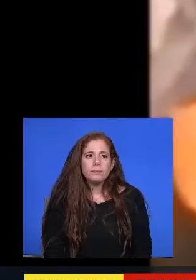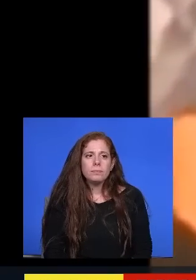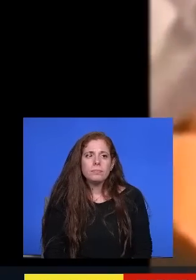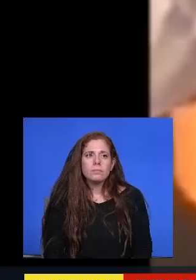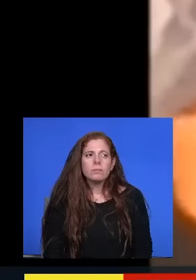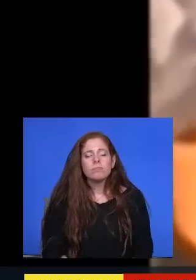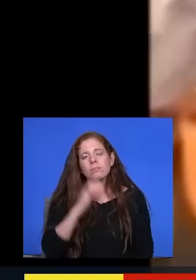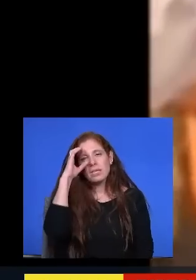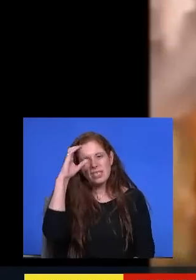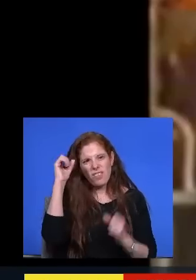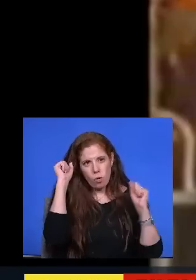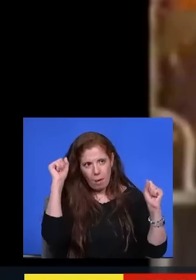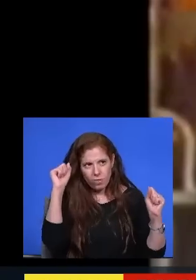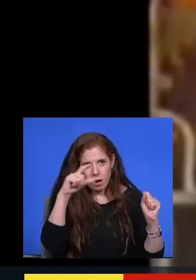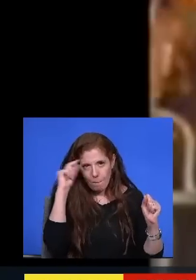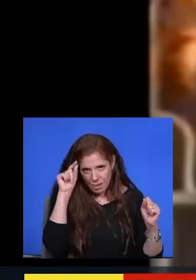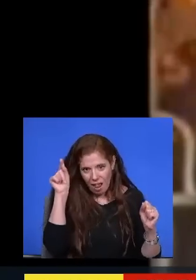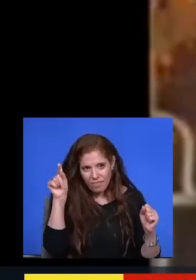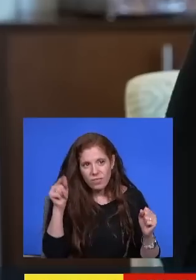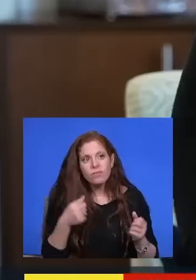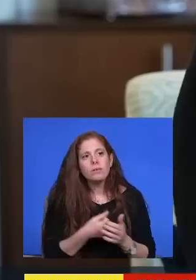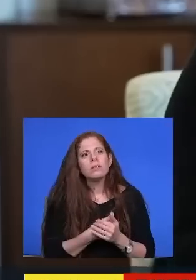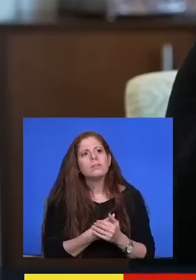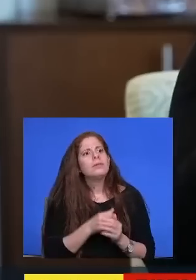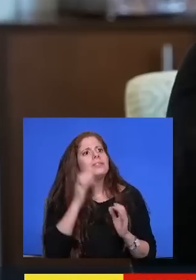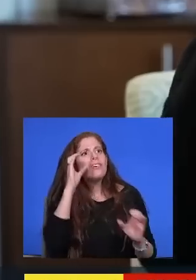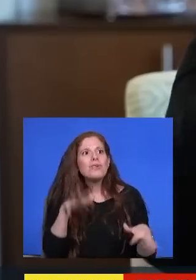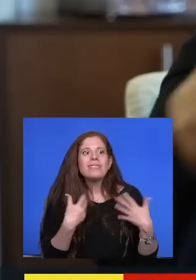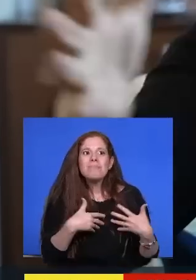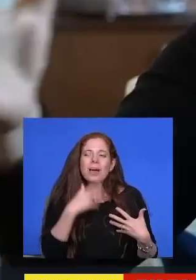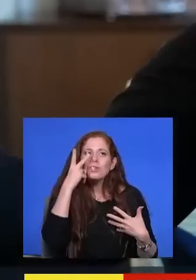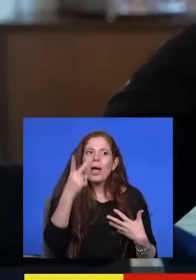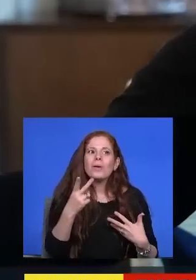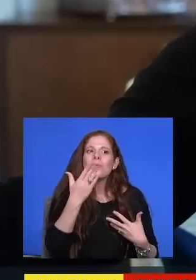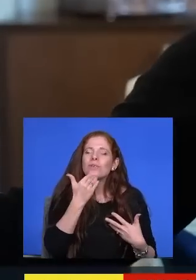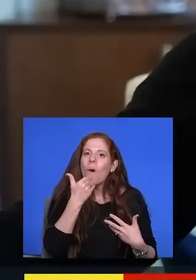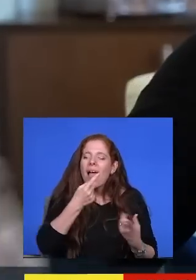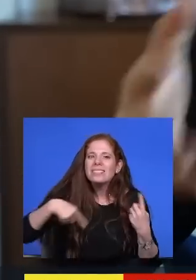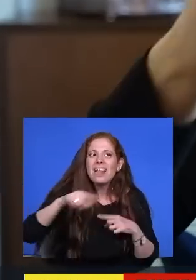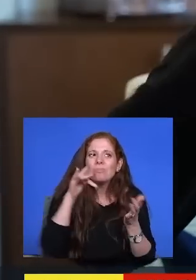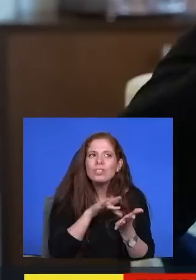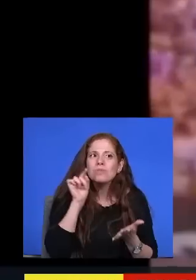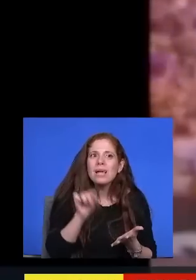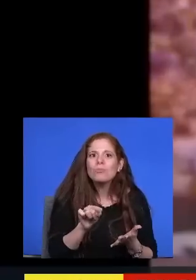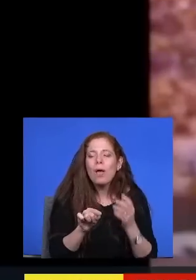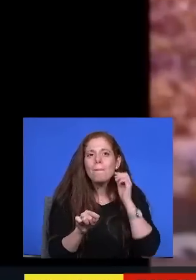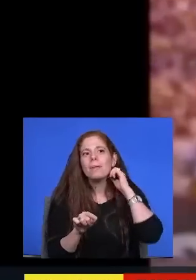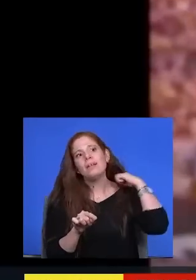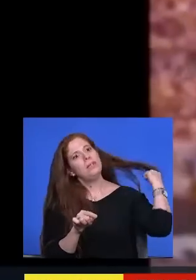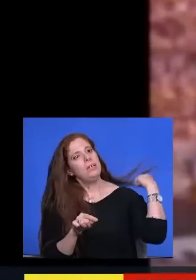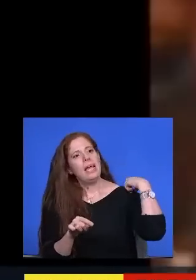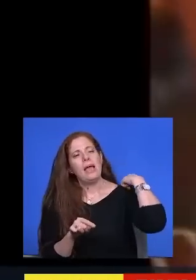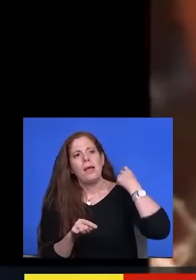نتفرج على المظاهره اللي في تل ابيب واحنا نتفرج مبسوطين انه يا الله هي كل الاسرائيليين كميه